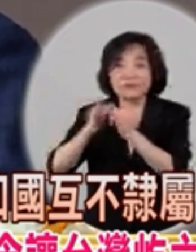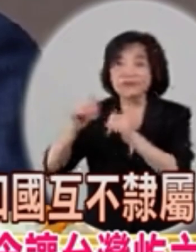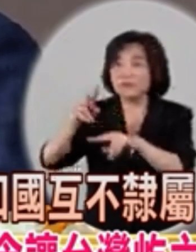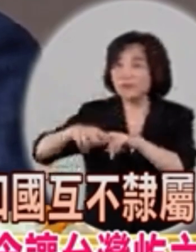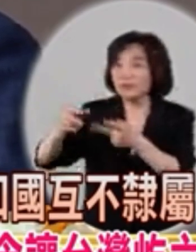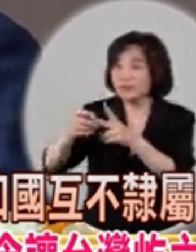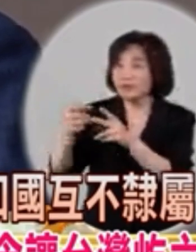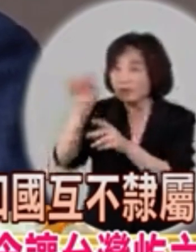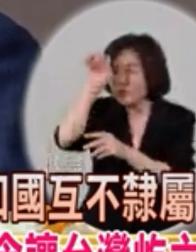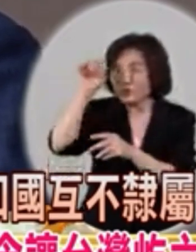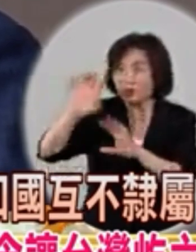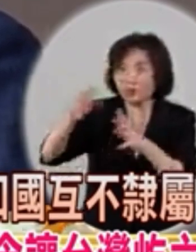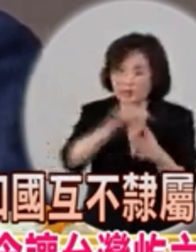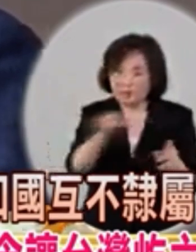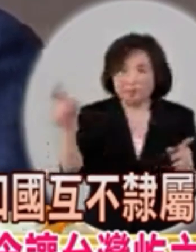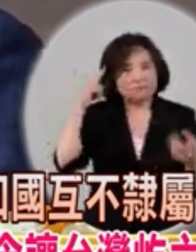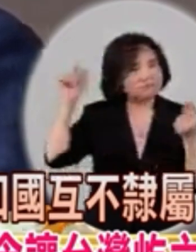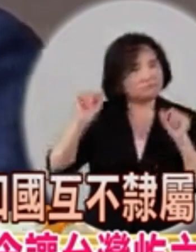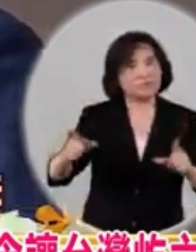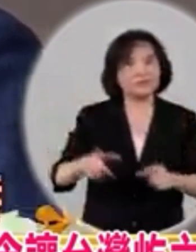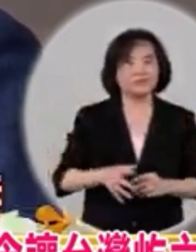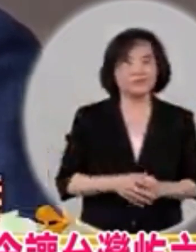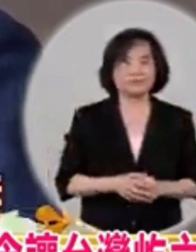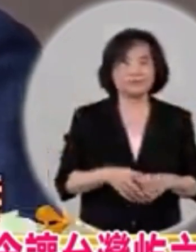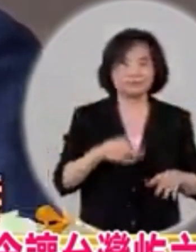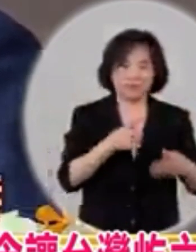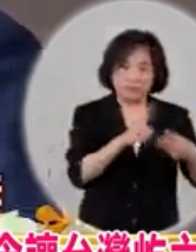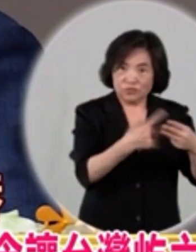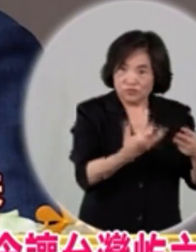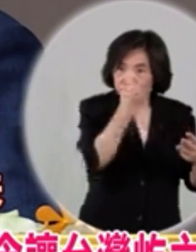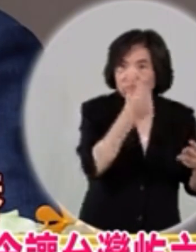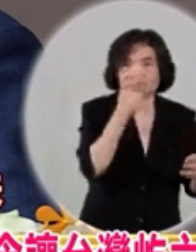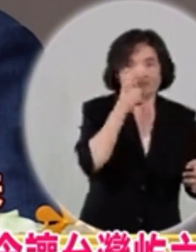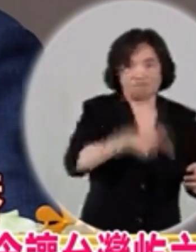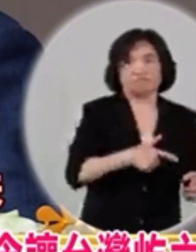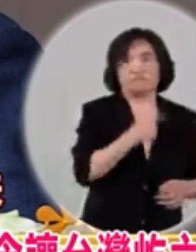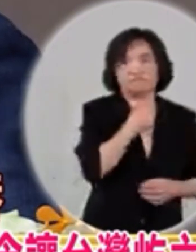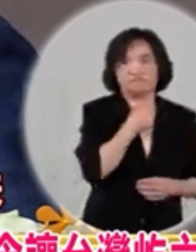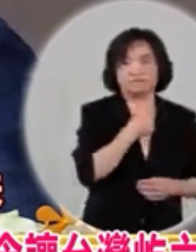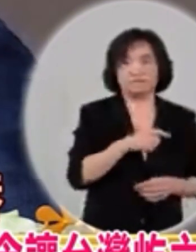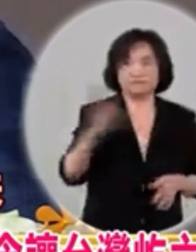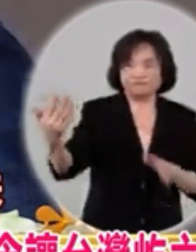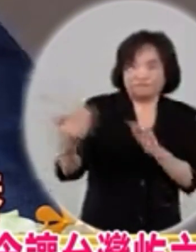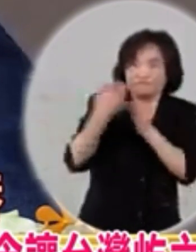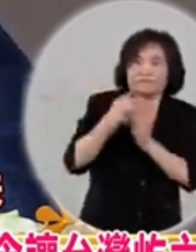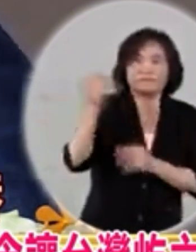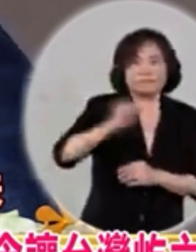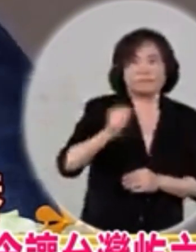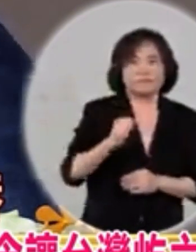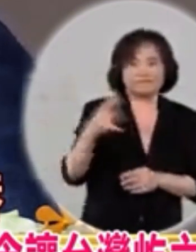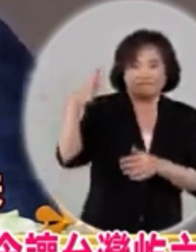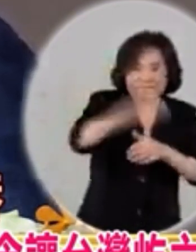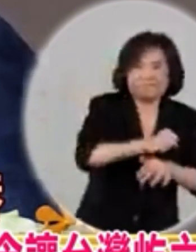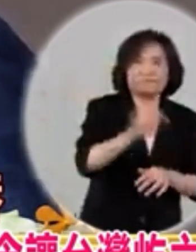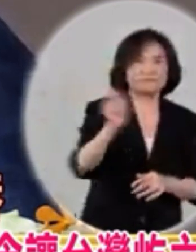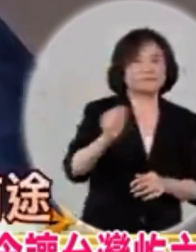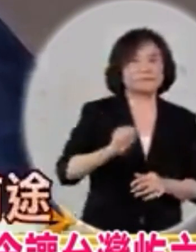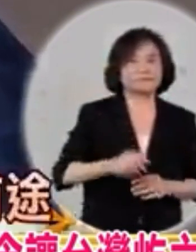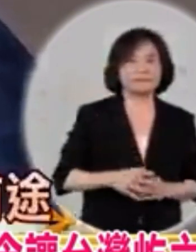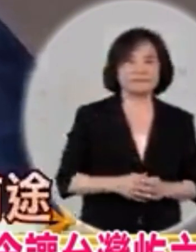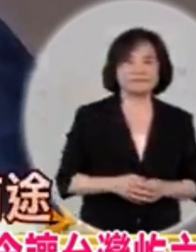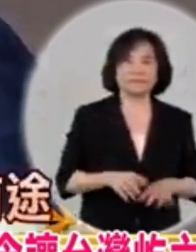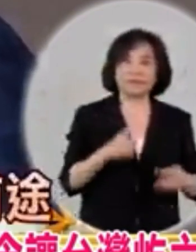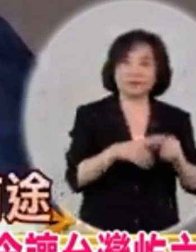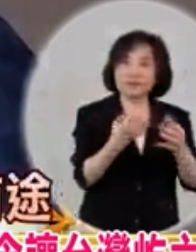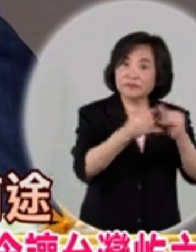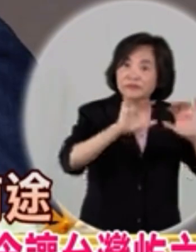互不隶属，坚持主权不容侵犯并吞，坚持中华